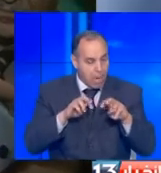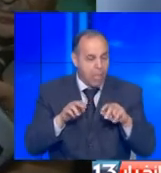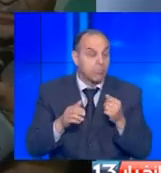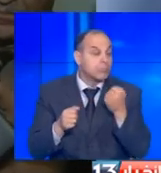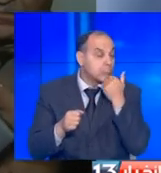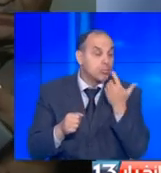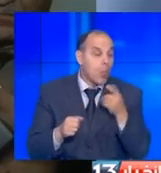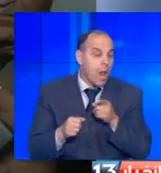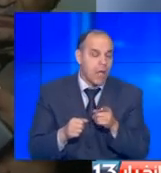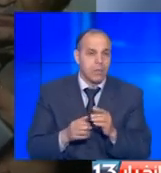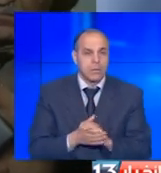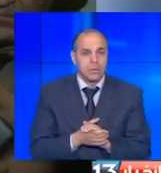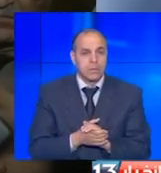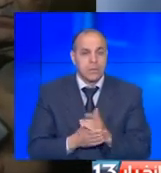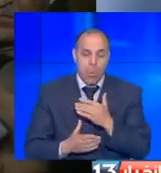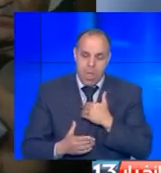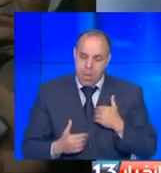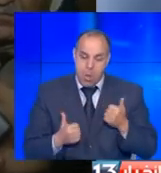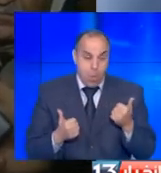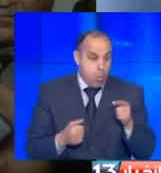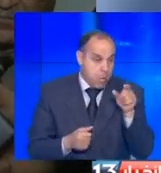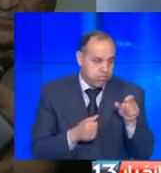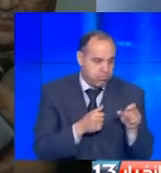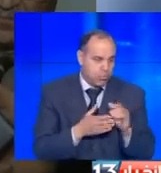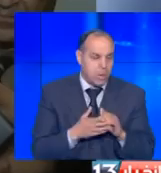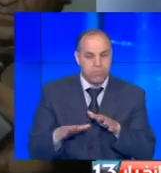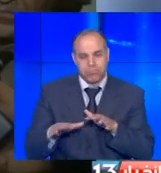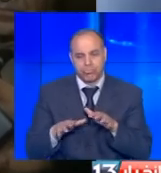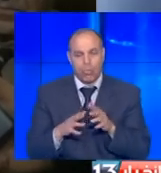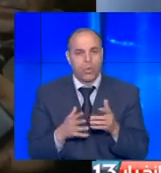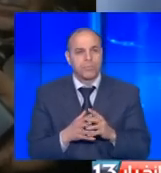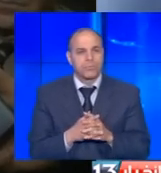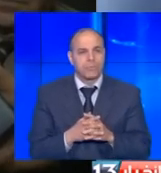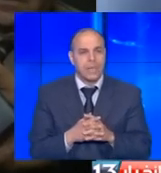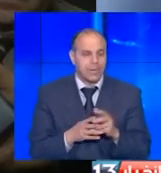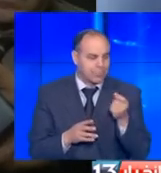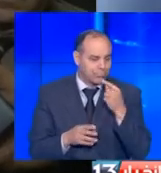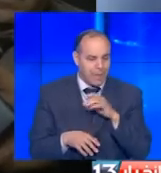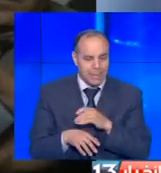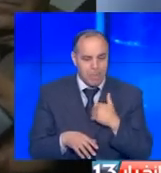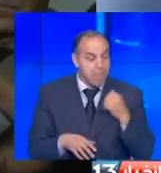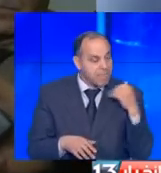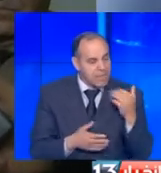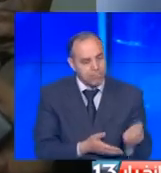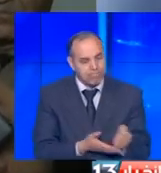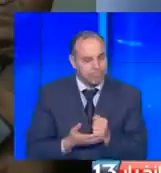لكن المهم أن وحداتنا الصحية قامت فريق الإسعاف الطبي الاستعجالي